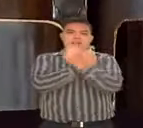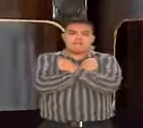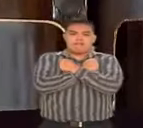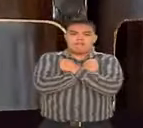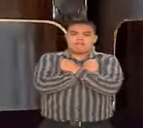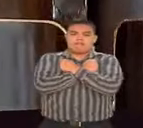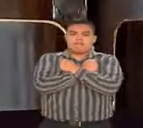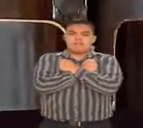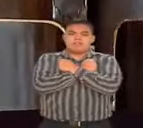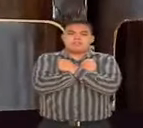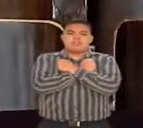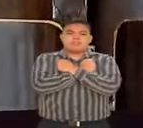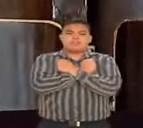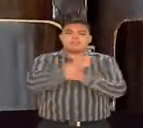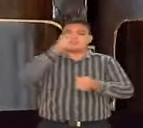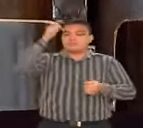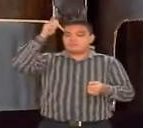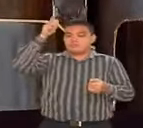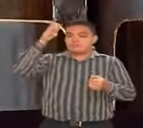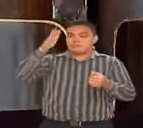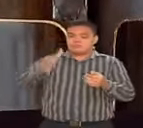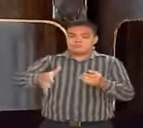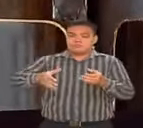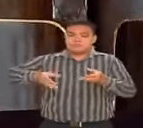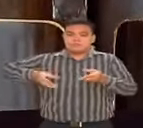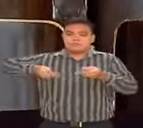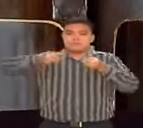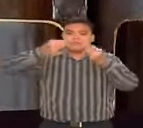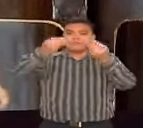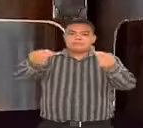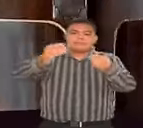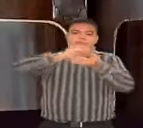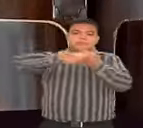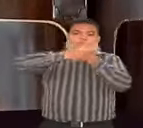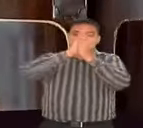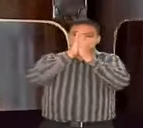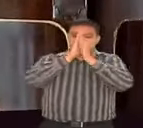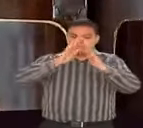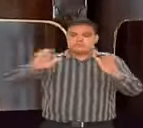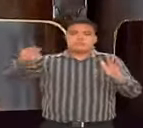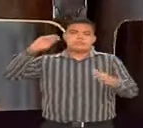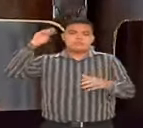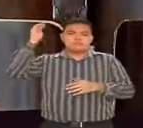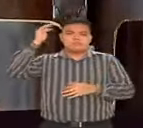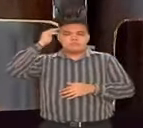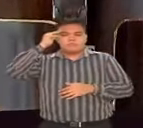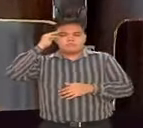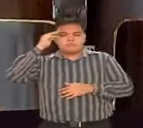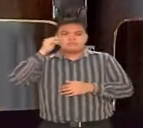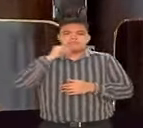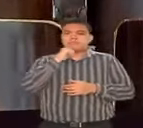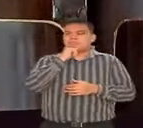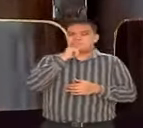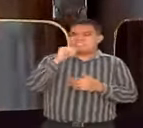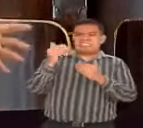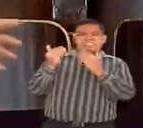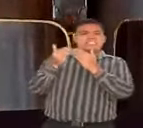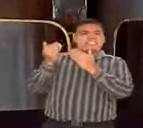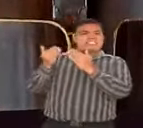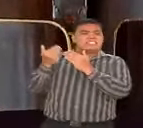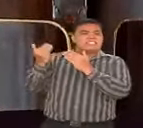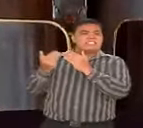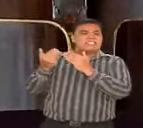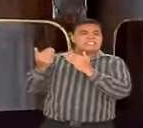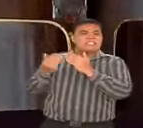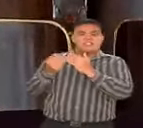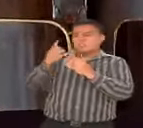us love. And what does the verse say? God gave us a sound mind. Dili ta dali lang madala sa